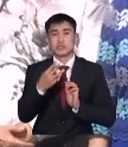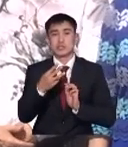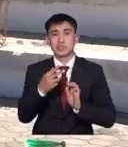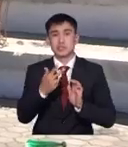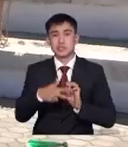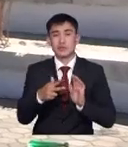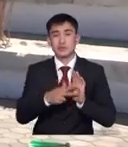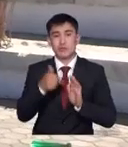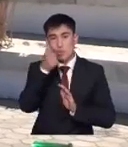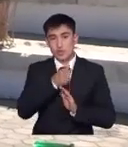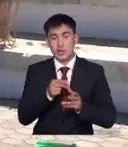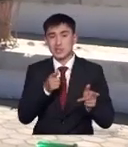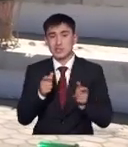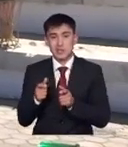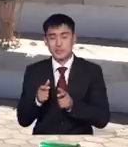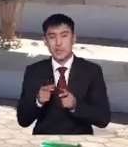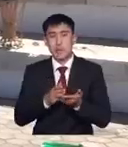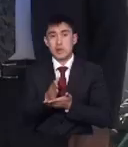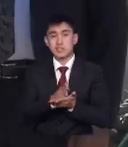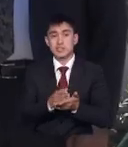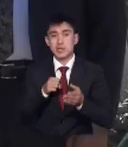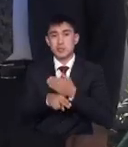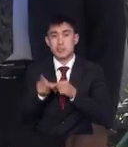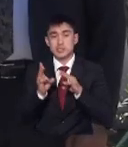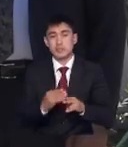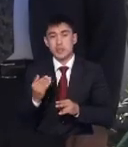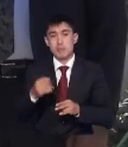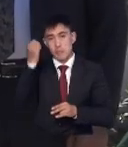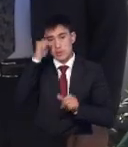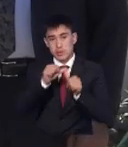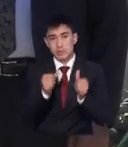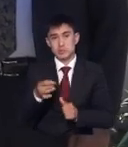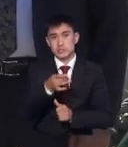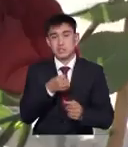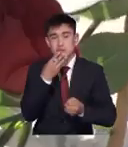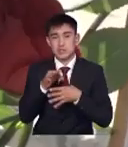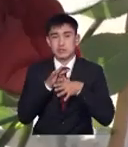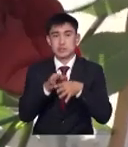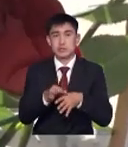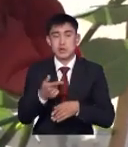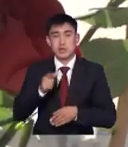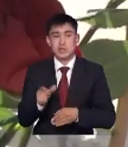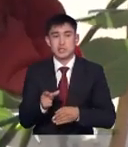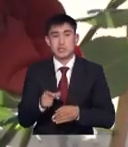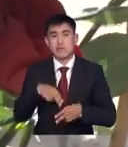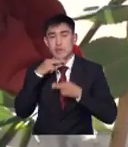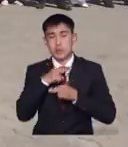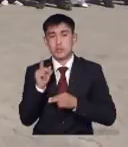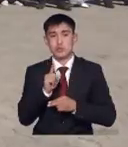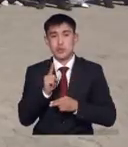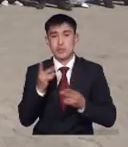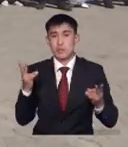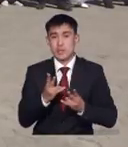расстрелян. В день памяти жертв политических репрессий ежегодно к его памятнику жители областного центра возлагают цветы. Граждане акцентируют внимание на том,